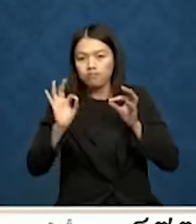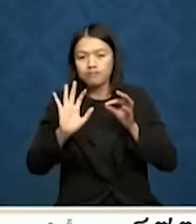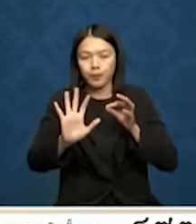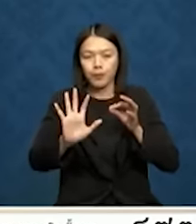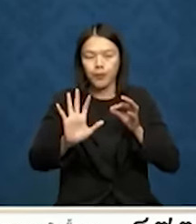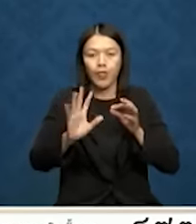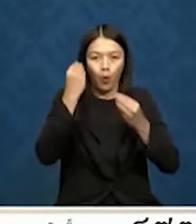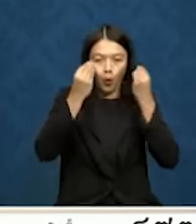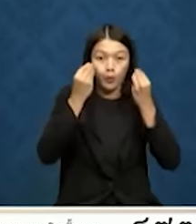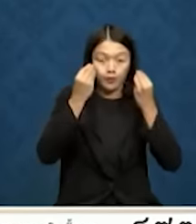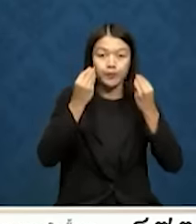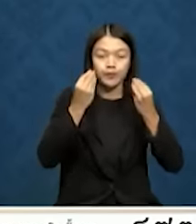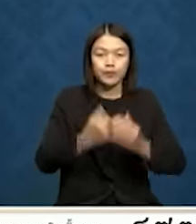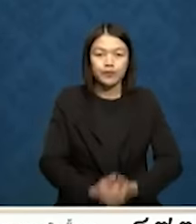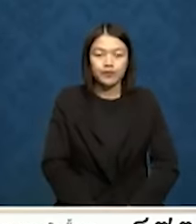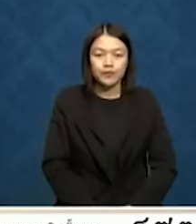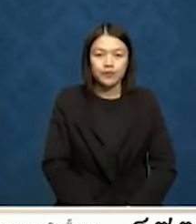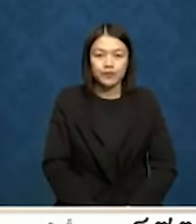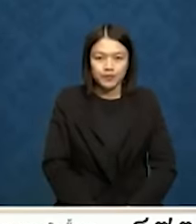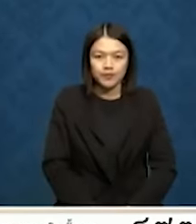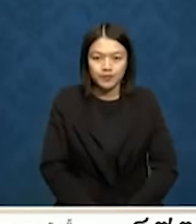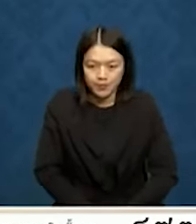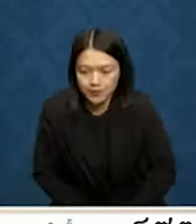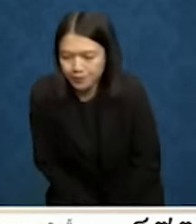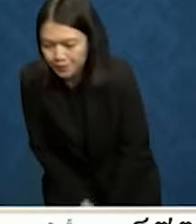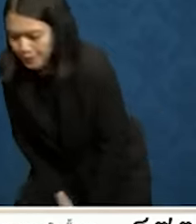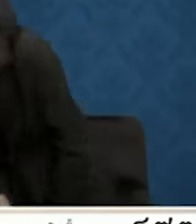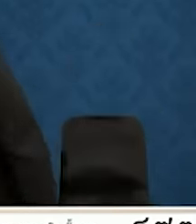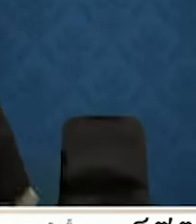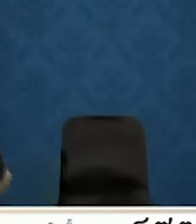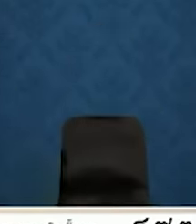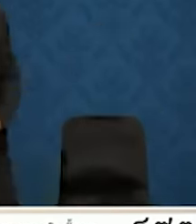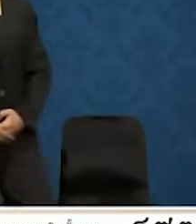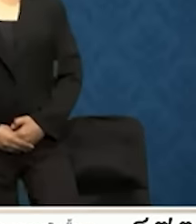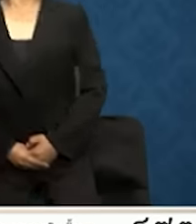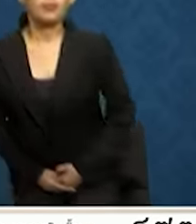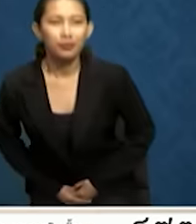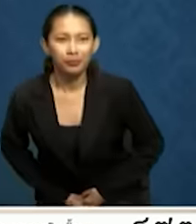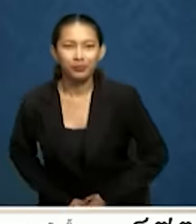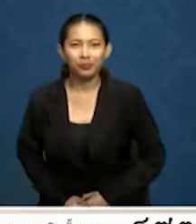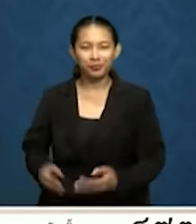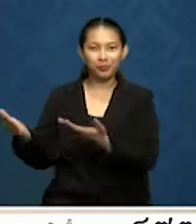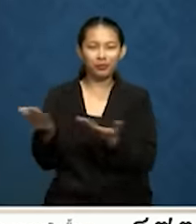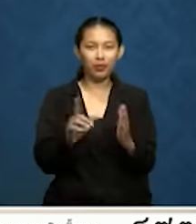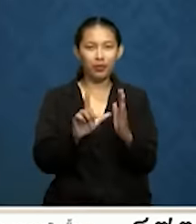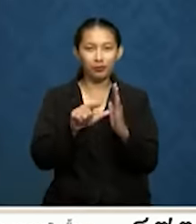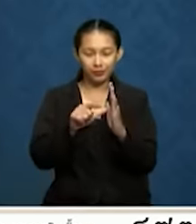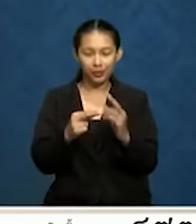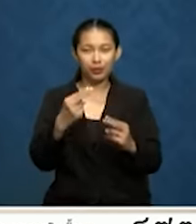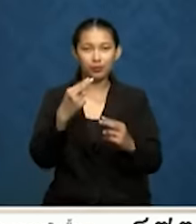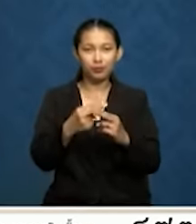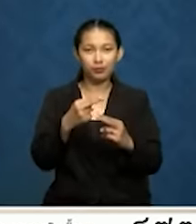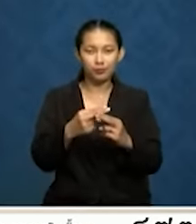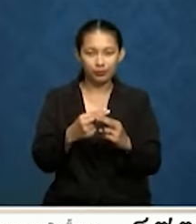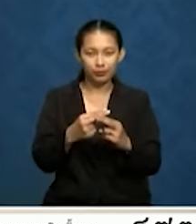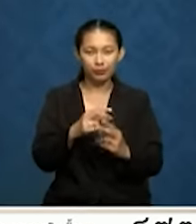ะสับสนนะครับครับผมขอให้ท่านเลขาธิการดำเนินการเรียกชื่อ